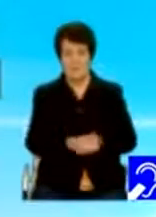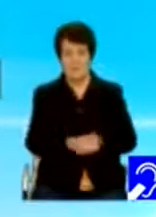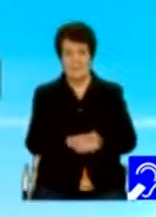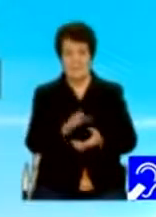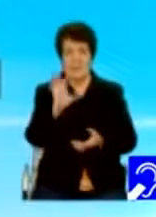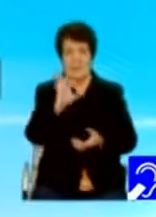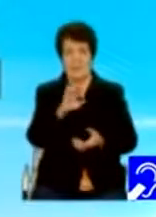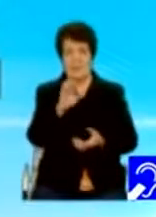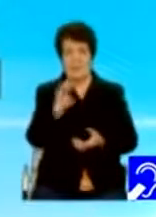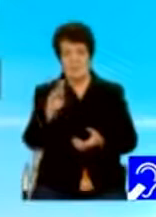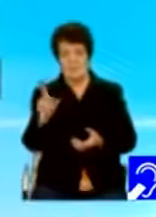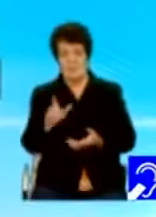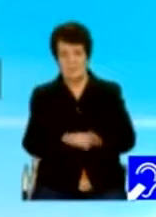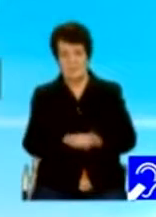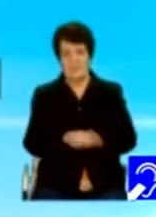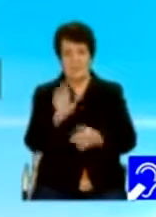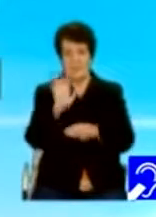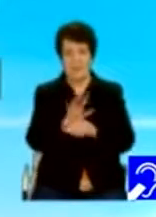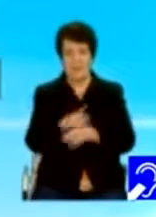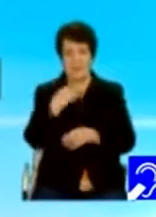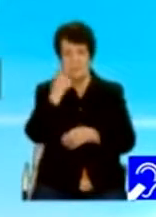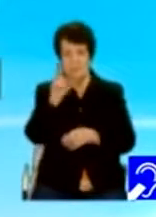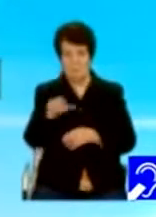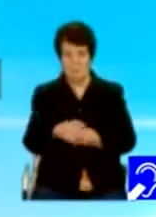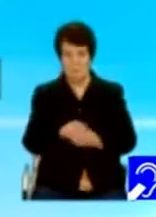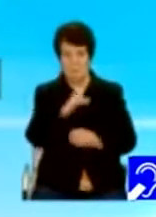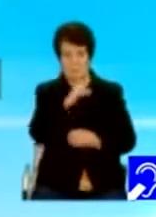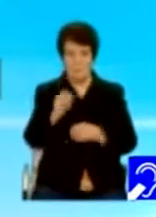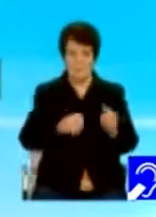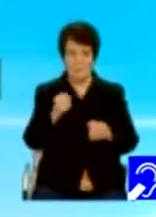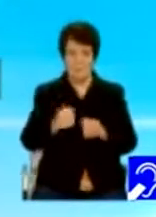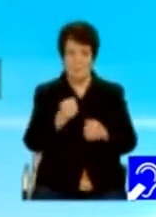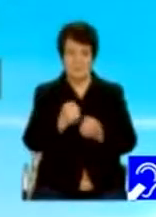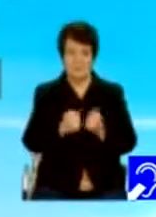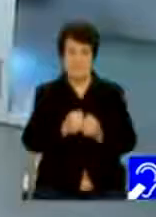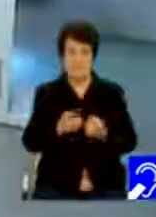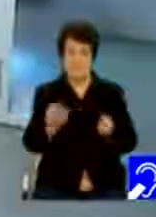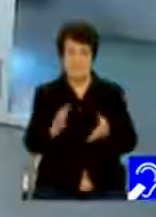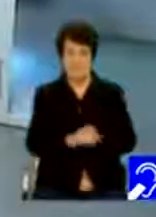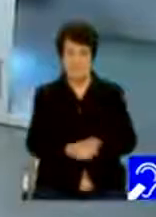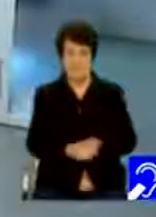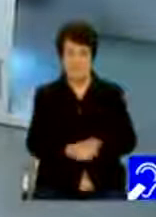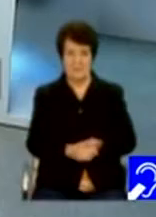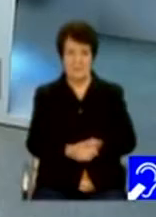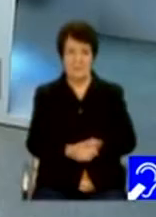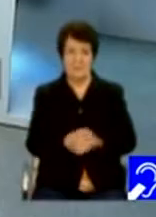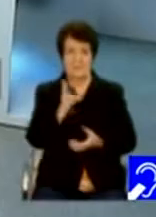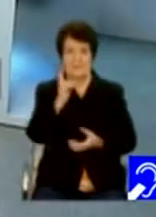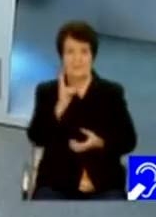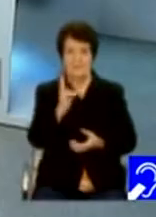bâtă politică la comanda persoanei cei ce l-angajează zilnic. Când eu cu gaz în mulțime, când protestam. Domnul